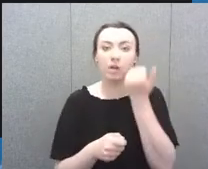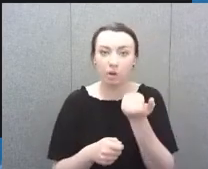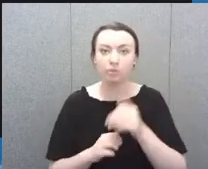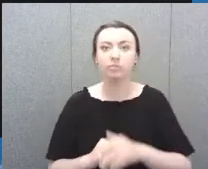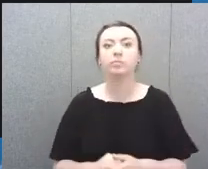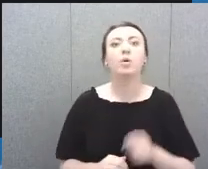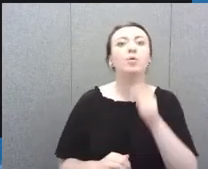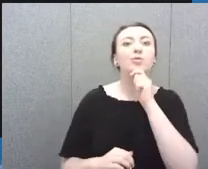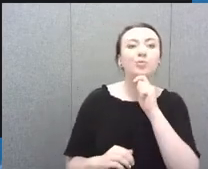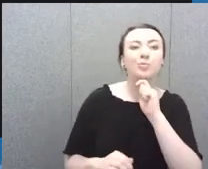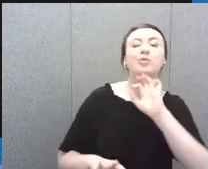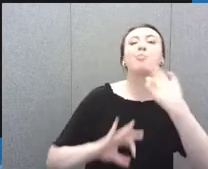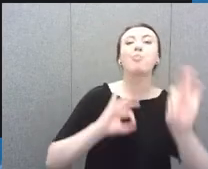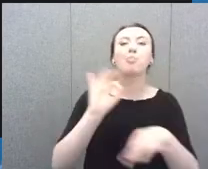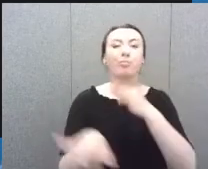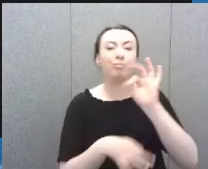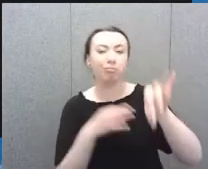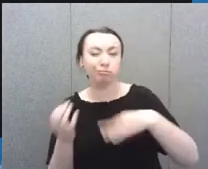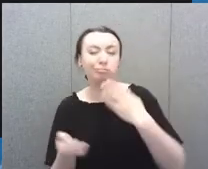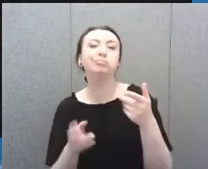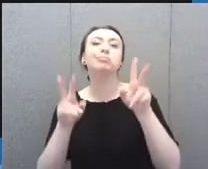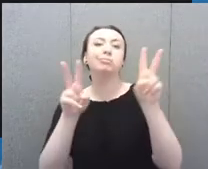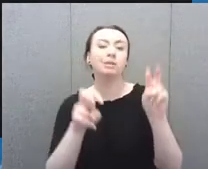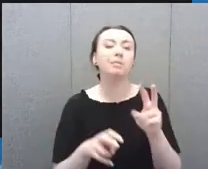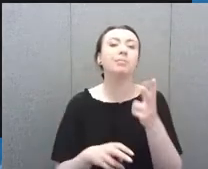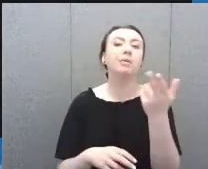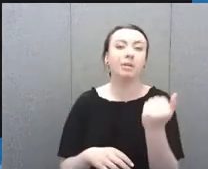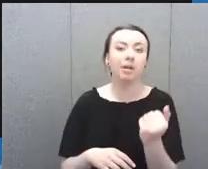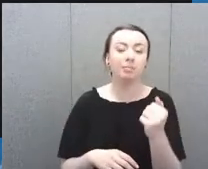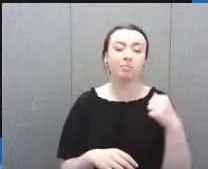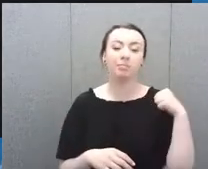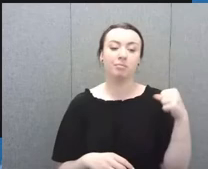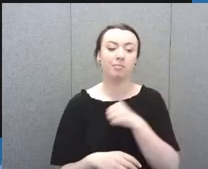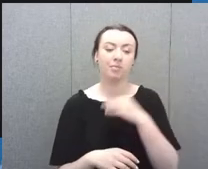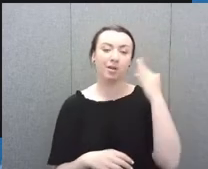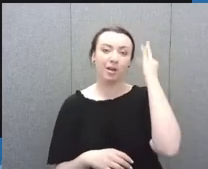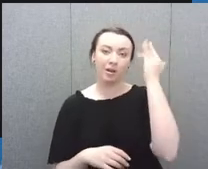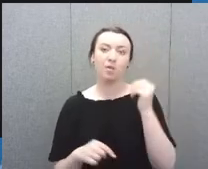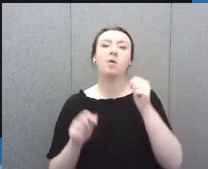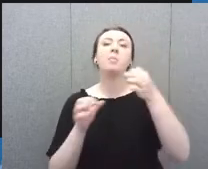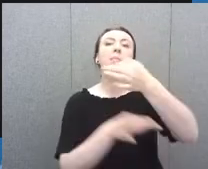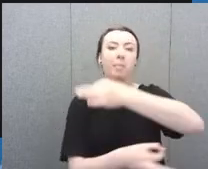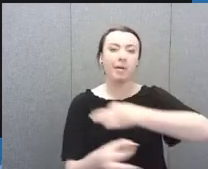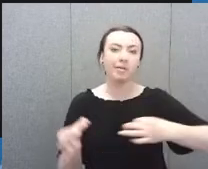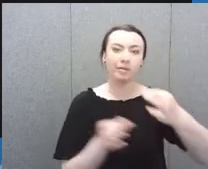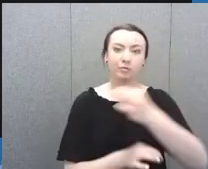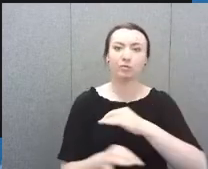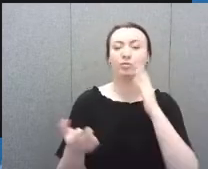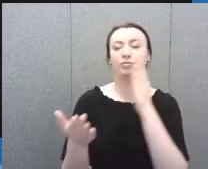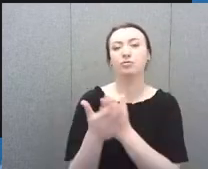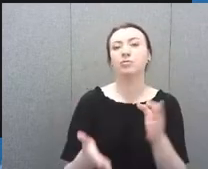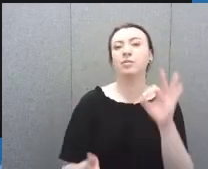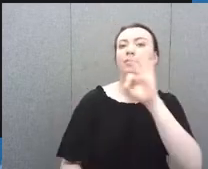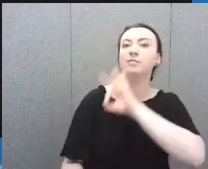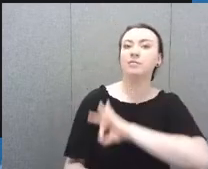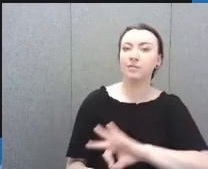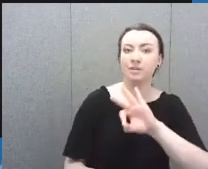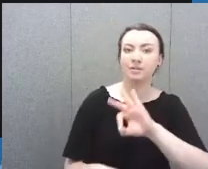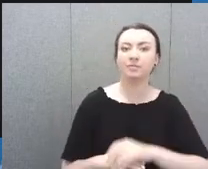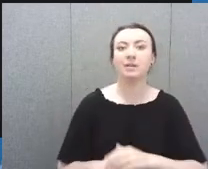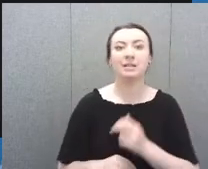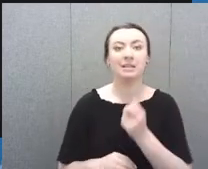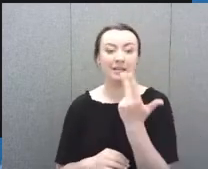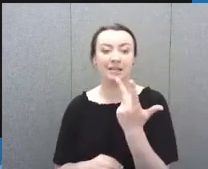перенести на более позднее время? Я вижу определенный спектр вакации в этом вопросе, но мне